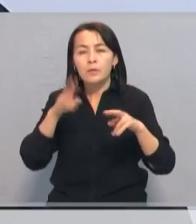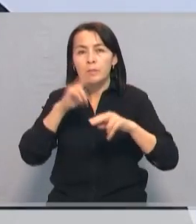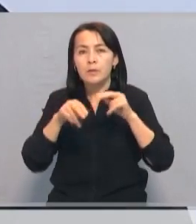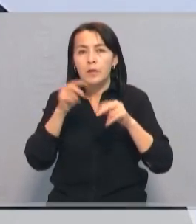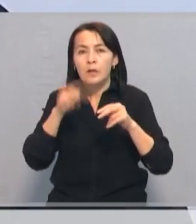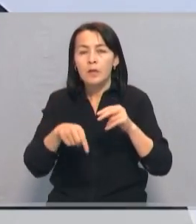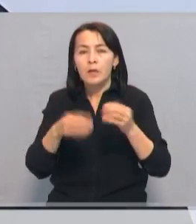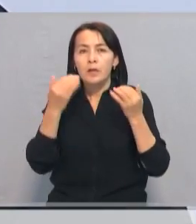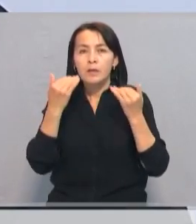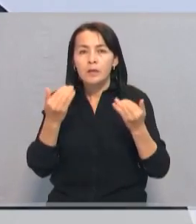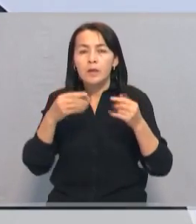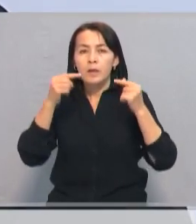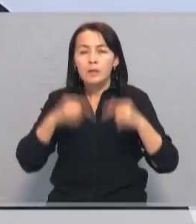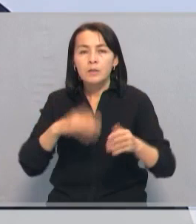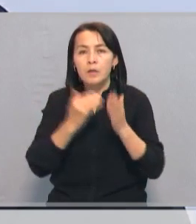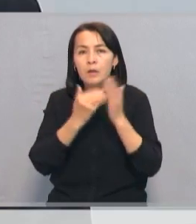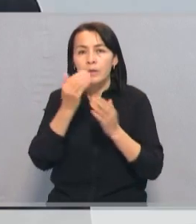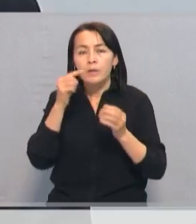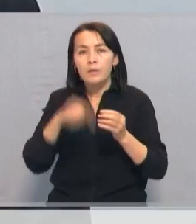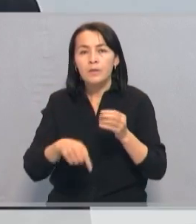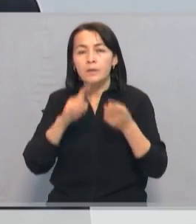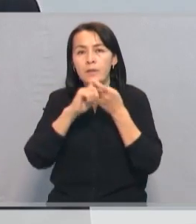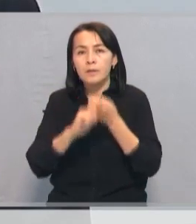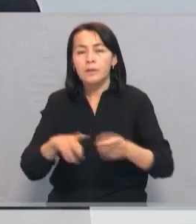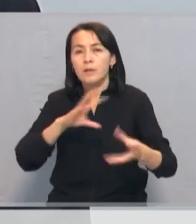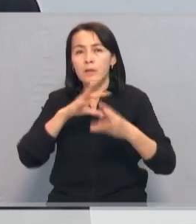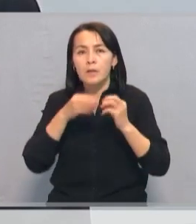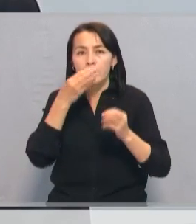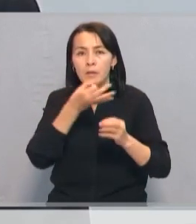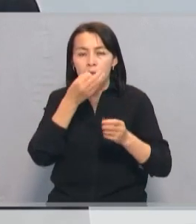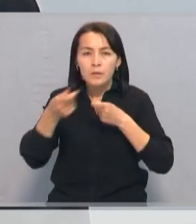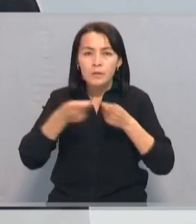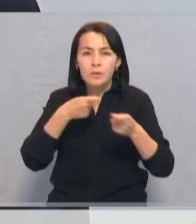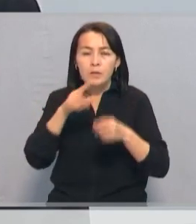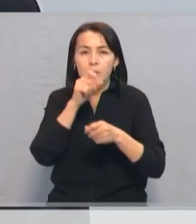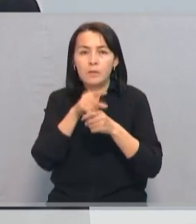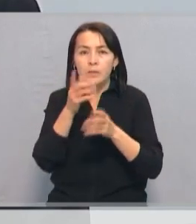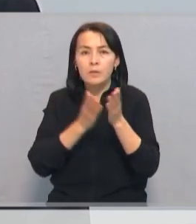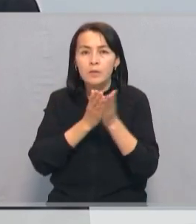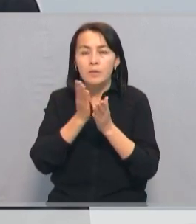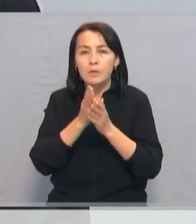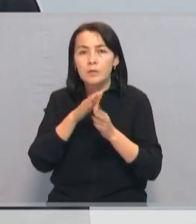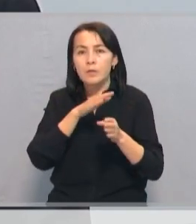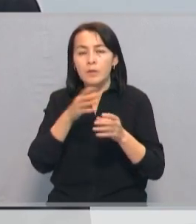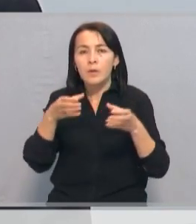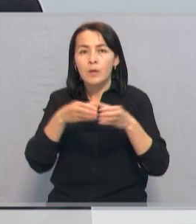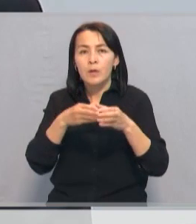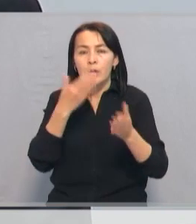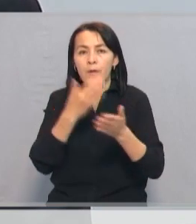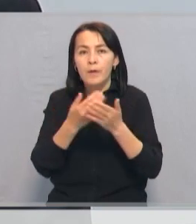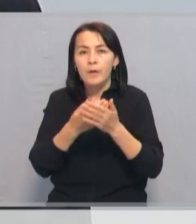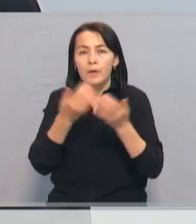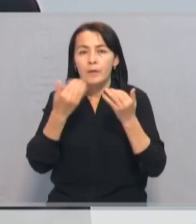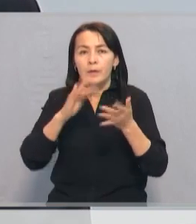строительства возникновение таких рисков высокие. В этой связи совместно с соответствующими управлениями поручаю направить в уполномоченный орган предложение